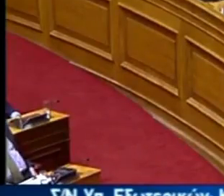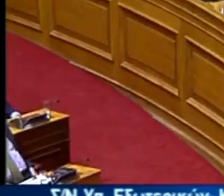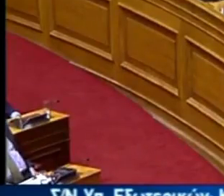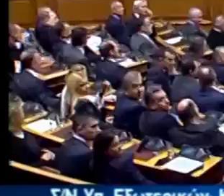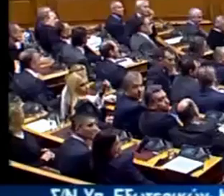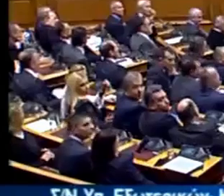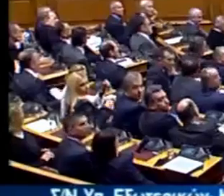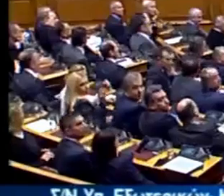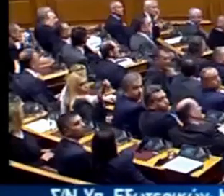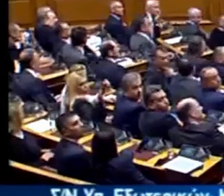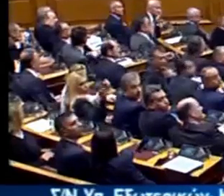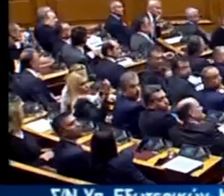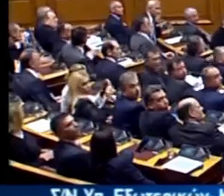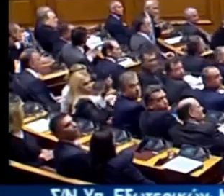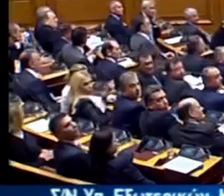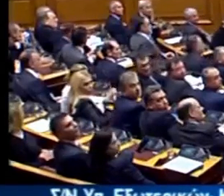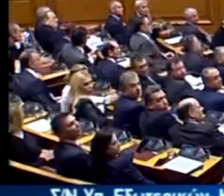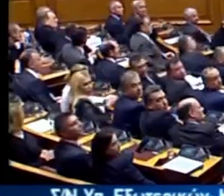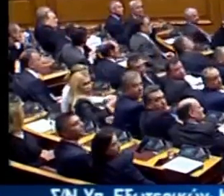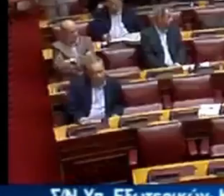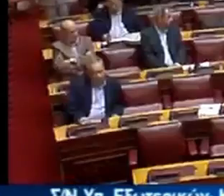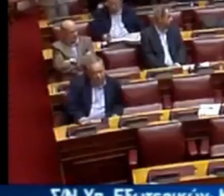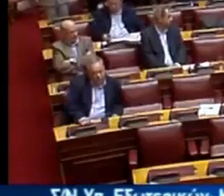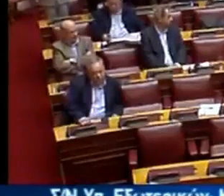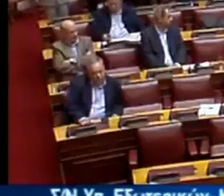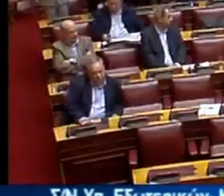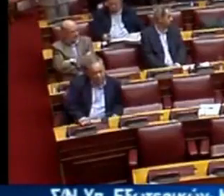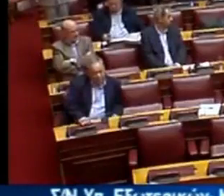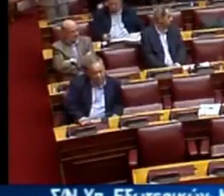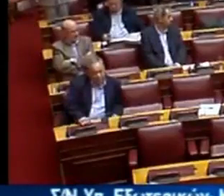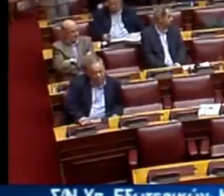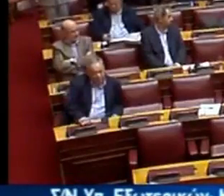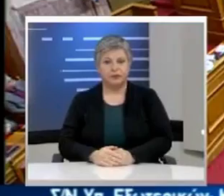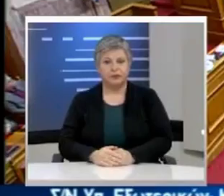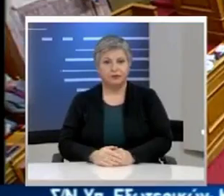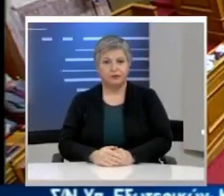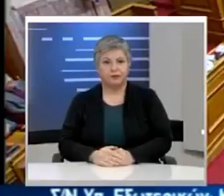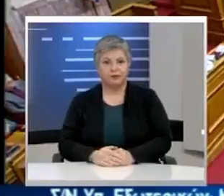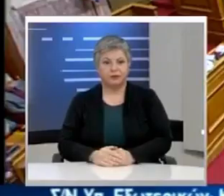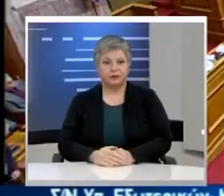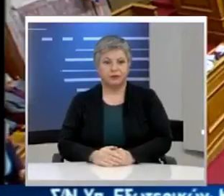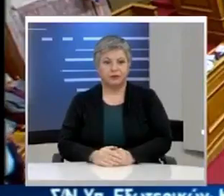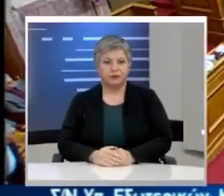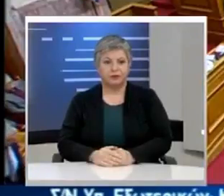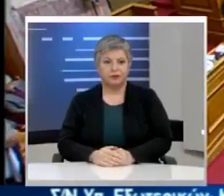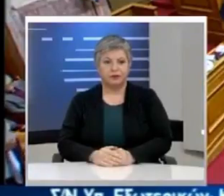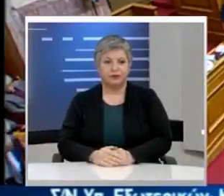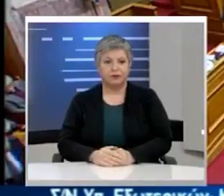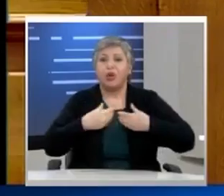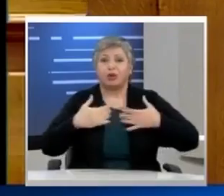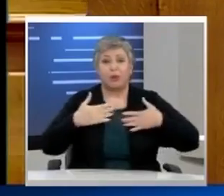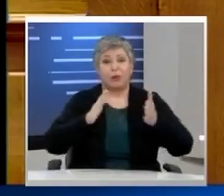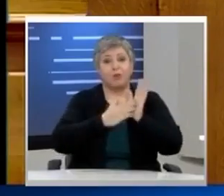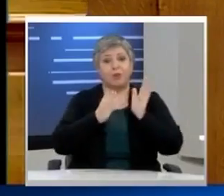от исторического события», — говорит премьер-министр Алексис Ципрас. Но лидер главной оппозиционной силы страны Кириакос